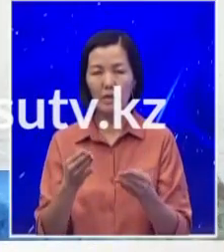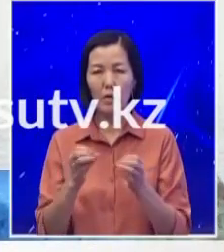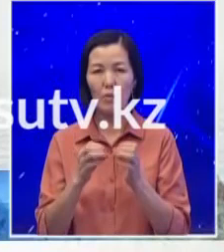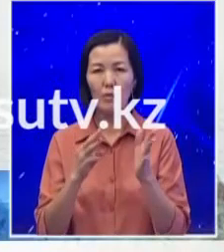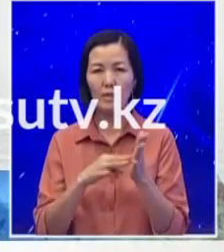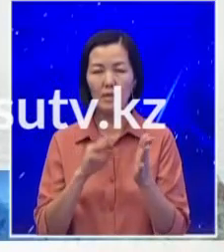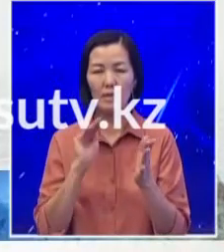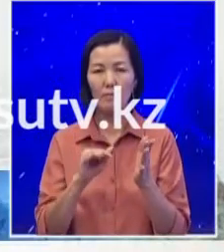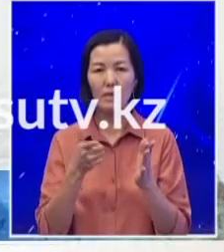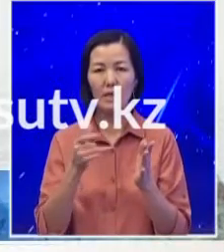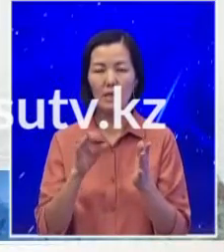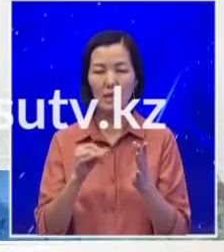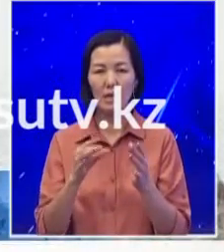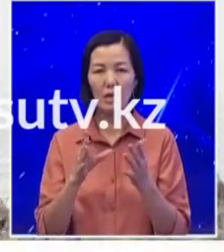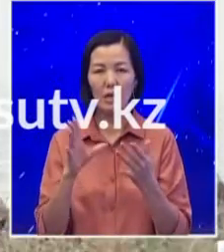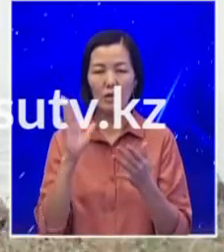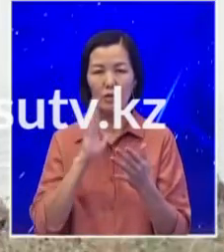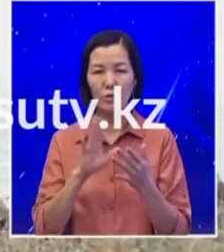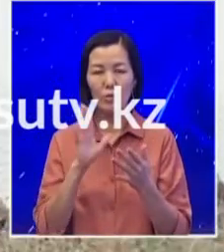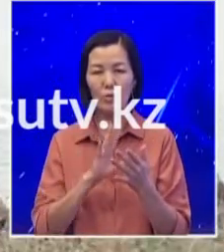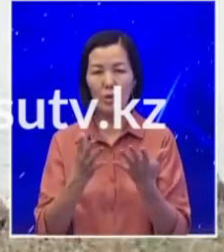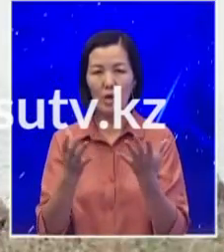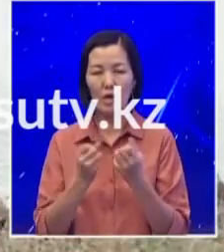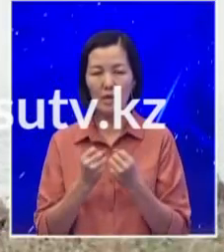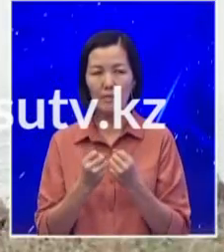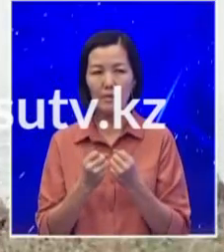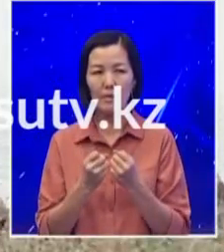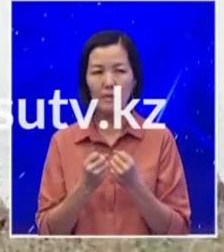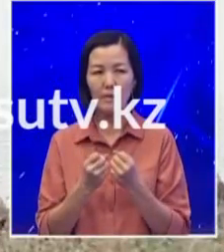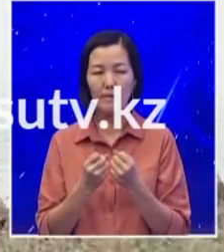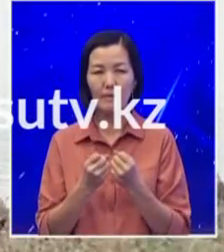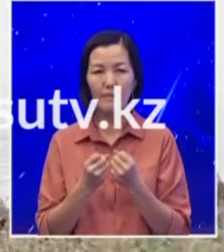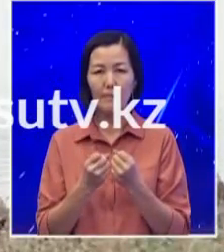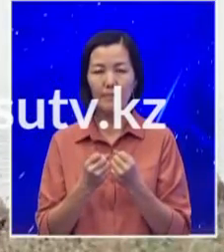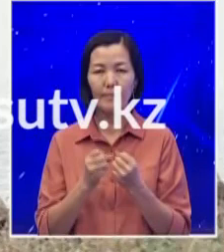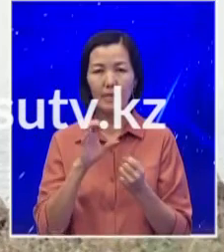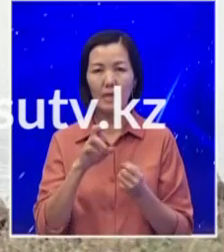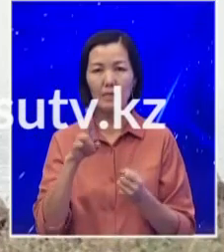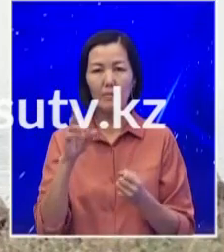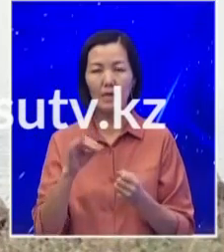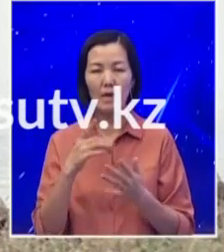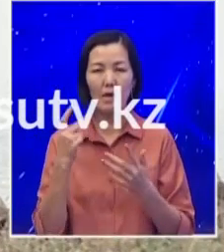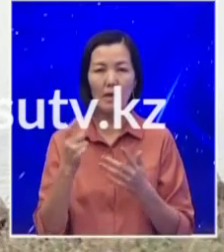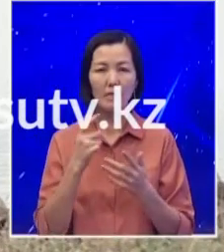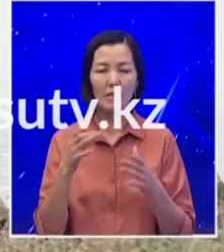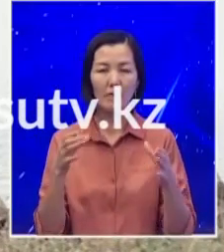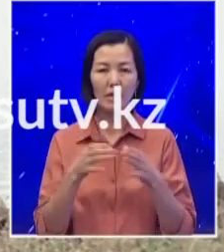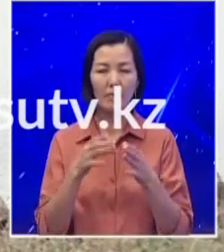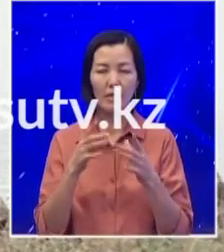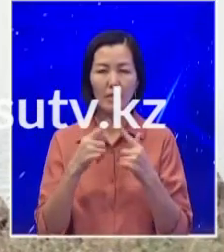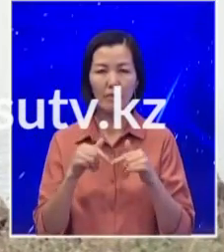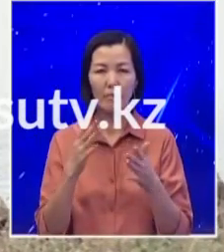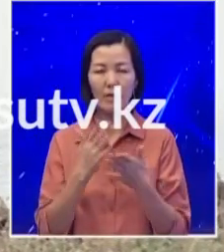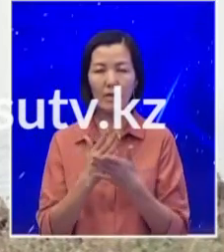мың гектарға су береді. Бізде су бөлердің деңгейін СПК деген селқоспроизводственный кооперативтер бар. Олар бізден